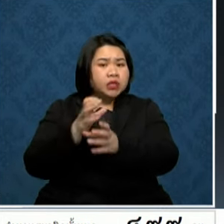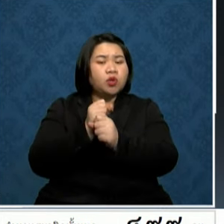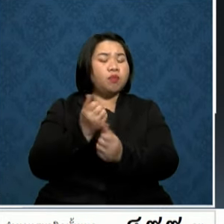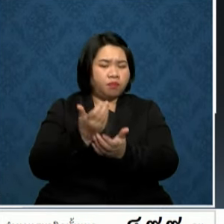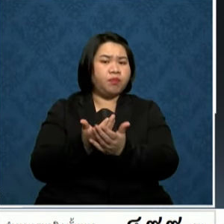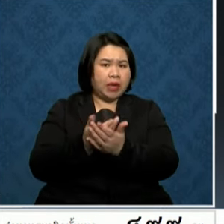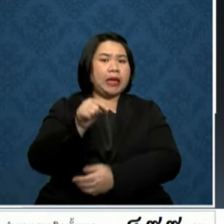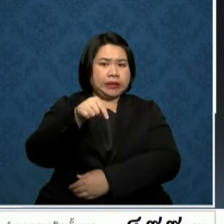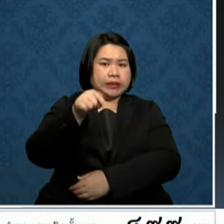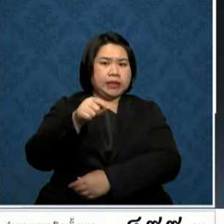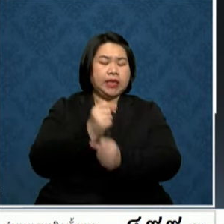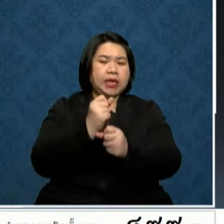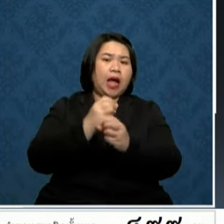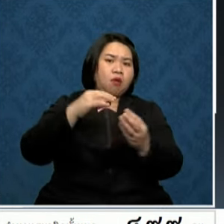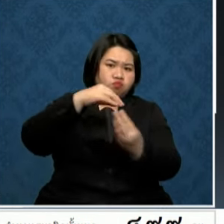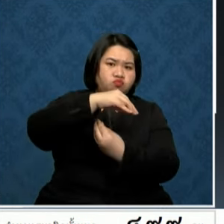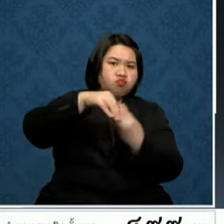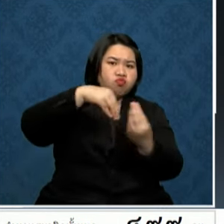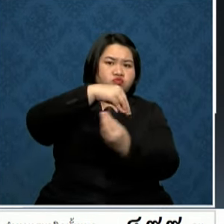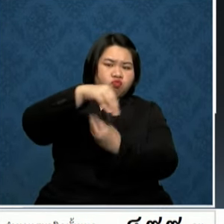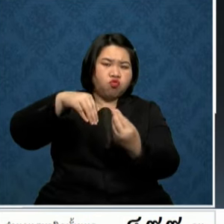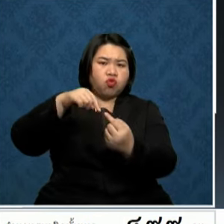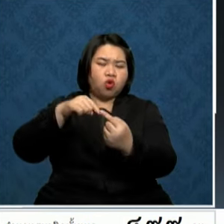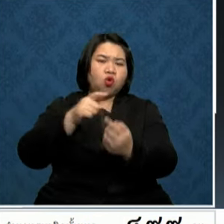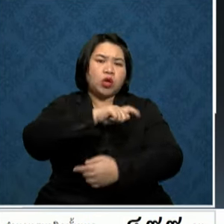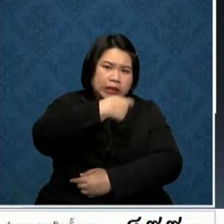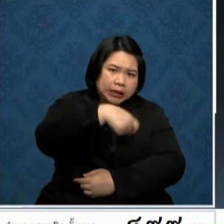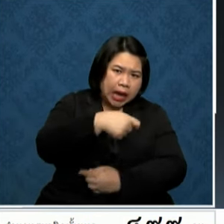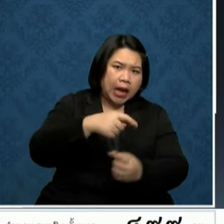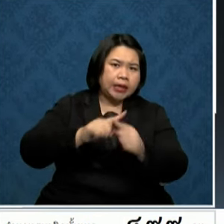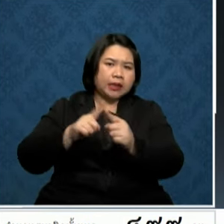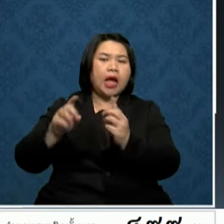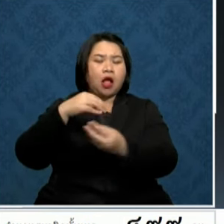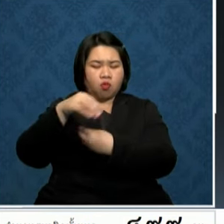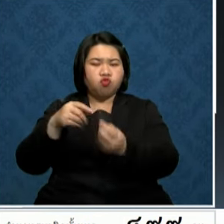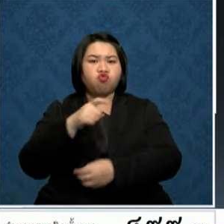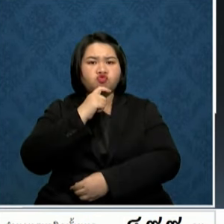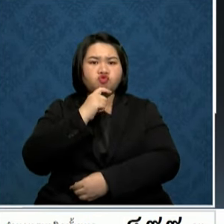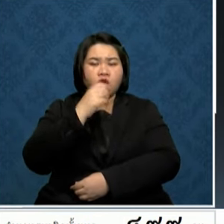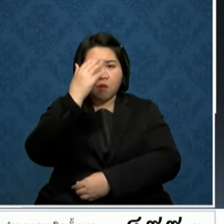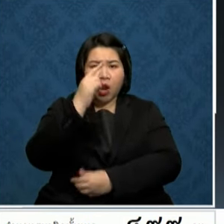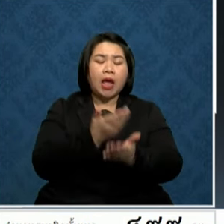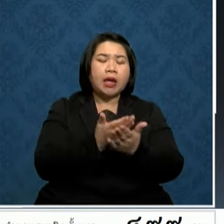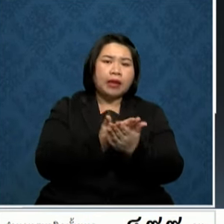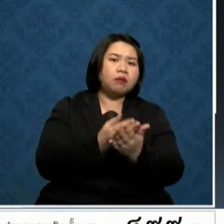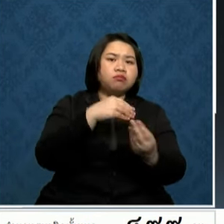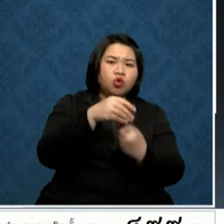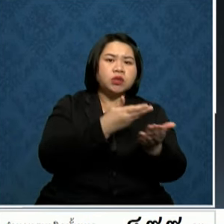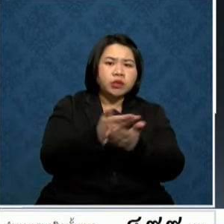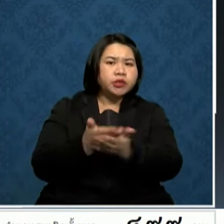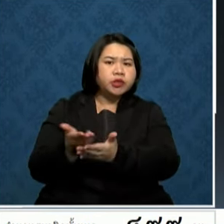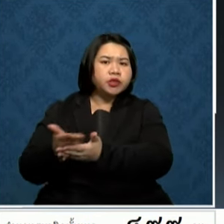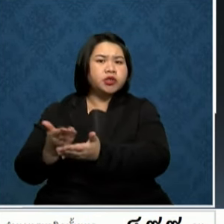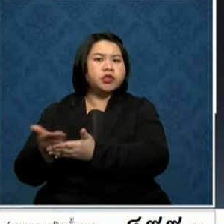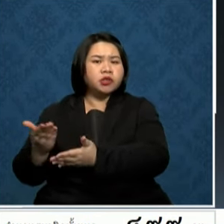ยังจะเป็กลไก่ในการหมุน เคลอนหมุนเศรษฐกิต่ไปอีกหายๆอบเพรเงินบาทเดิมมกจะใช้ซ้ำแล้ ซ้เลา ซ้แล้ว ซ้เล่า